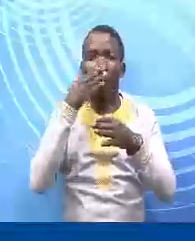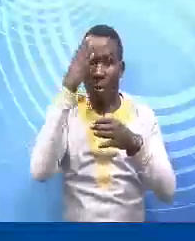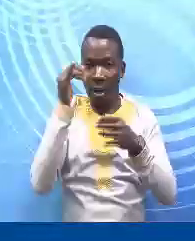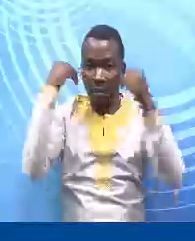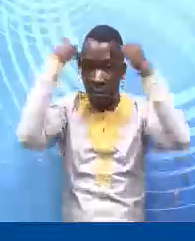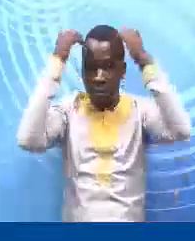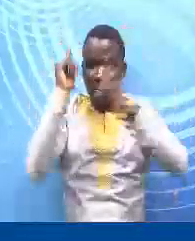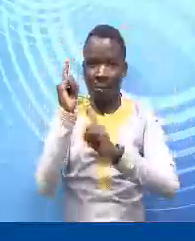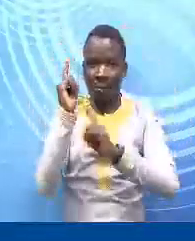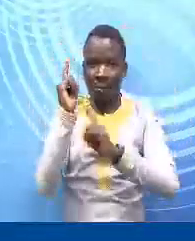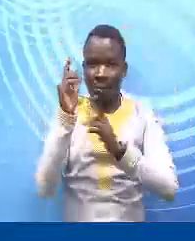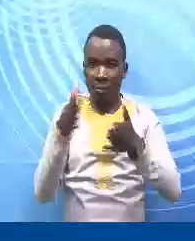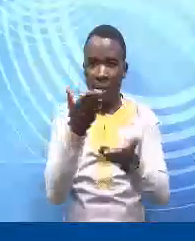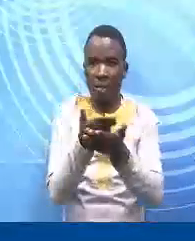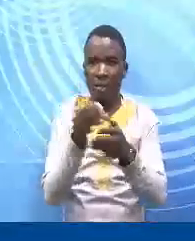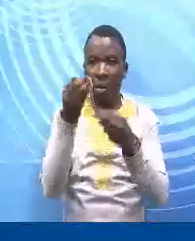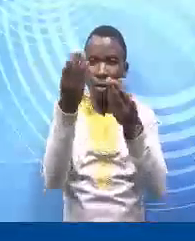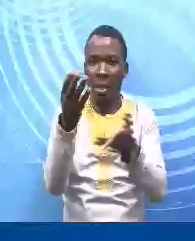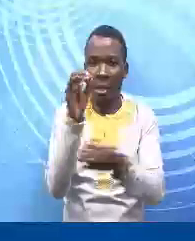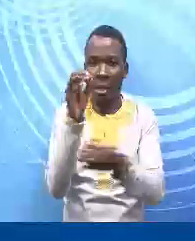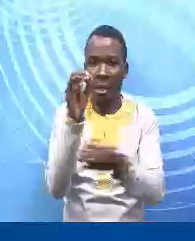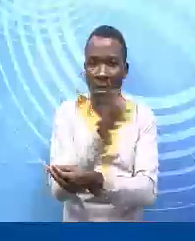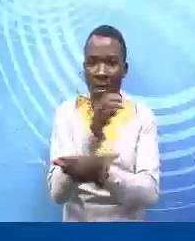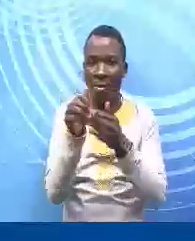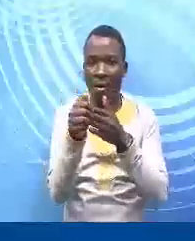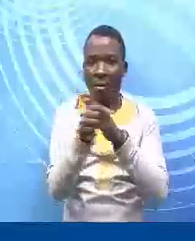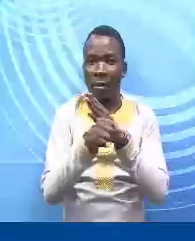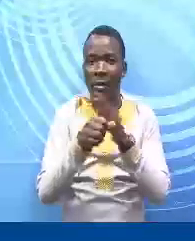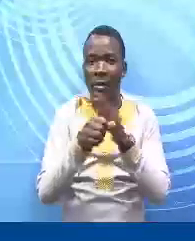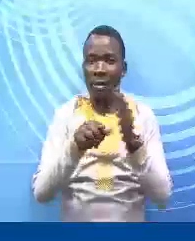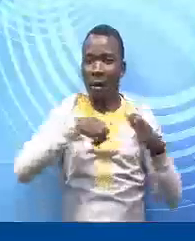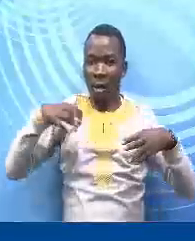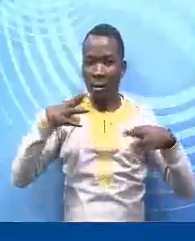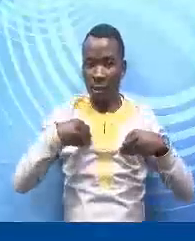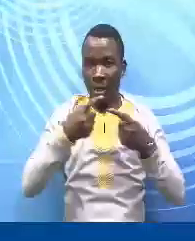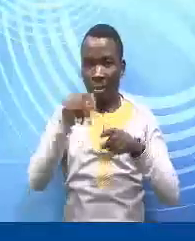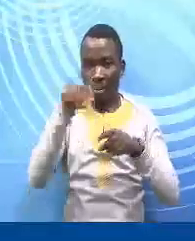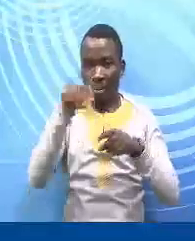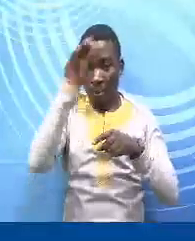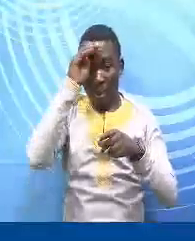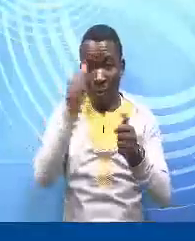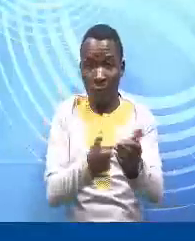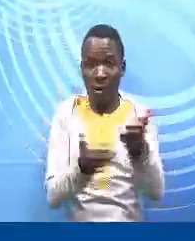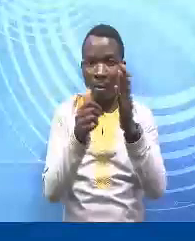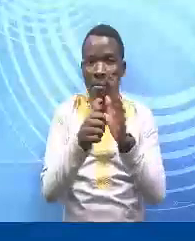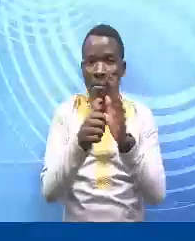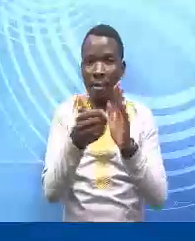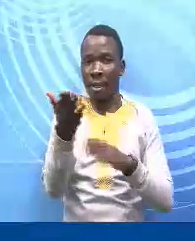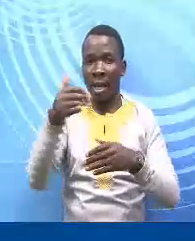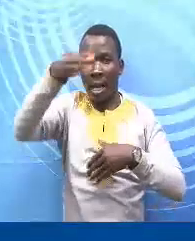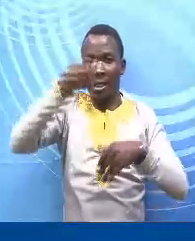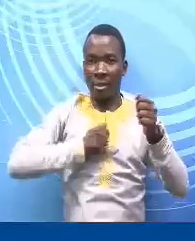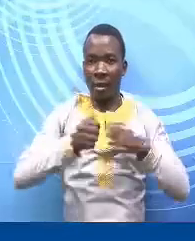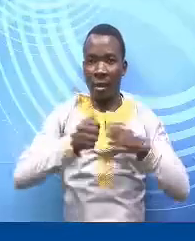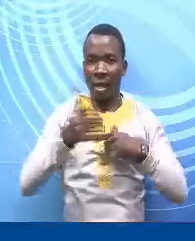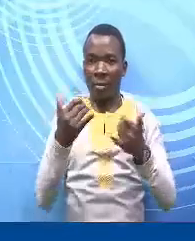nkeke n'abanyirondo bamusaba ruswa. Ubuyobozi bw'umurenge burabihakana mu gihe polisi yo ivuga ko igiye gukurikirana iby'iki kibazo. Hanze y'u Rwanda